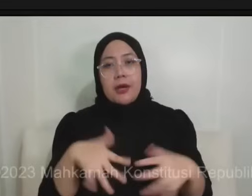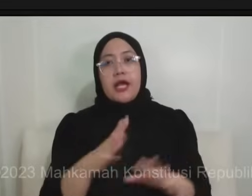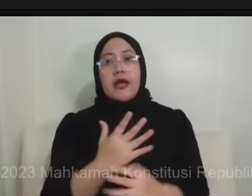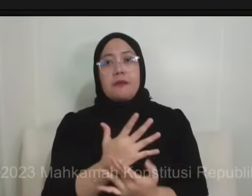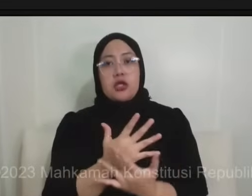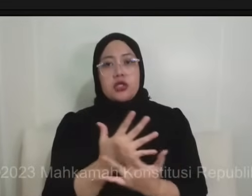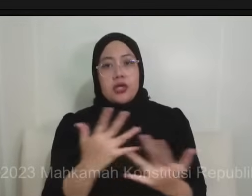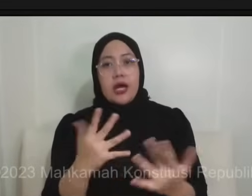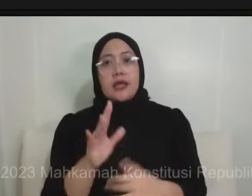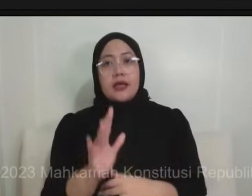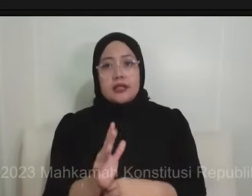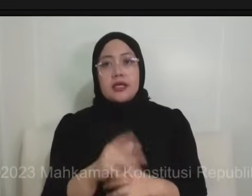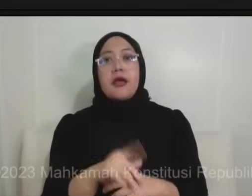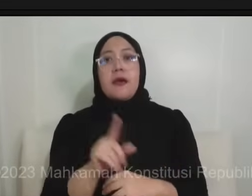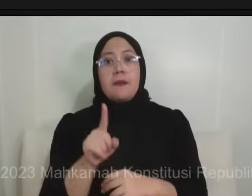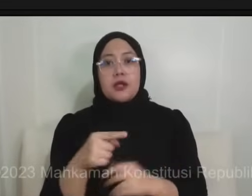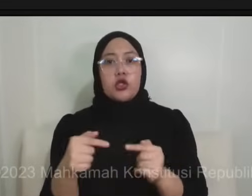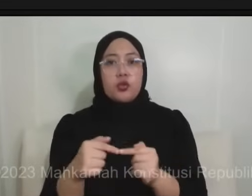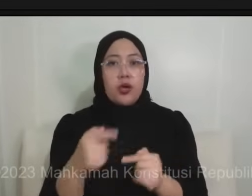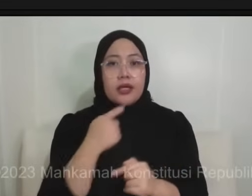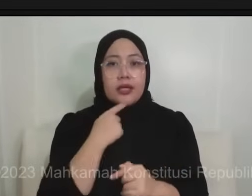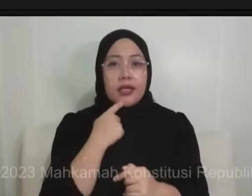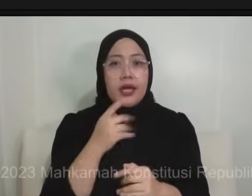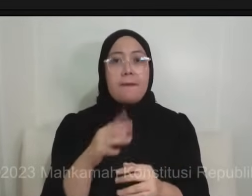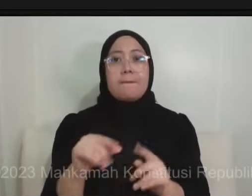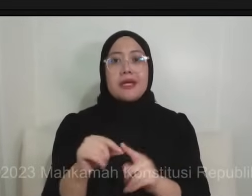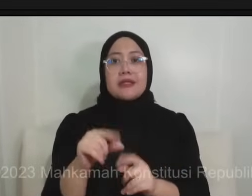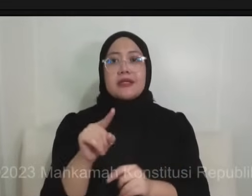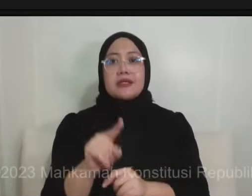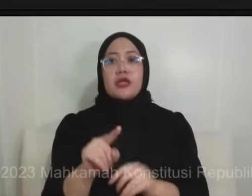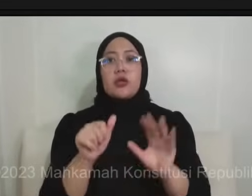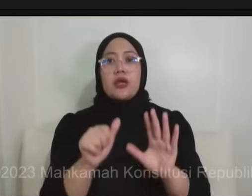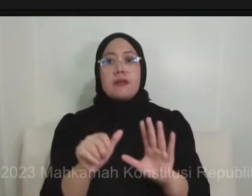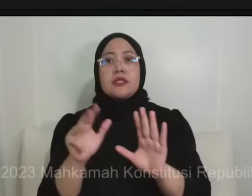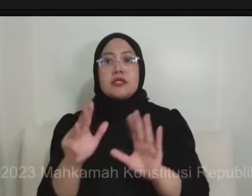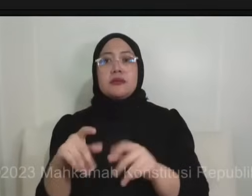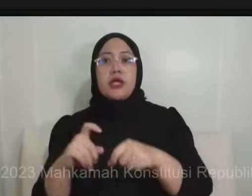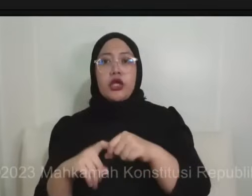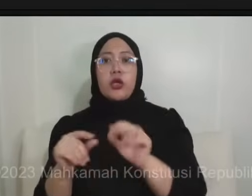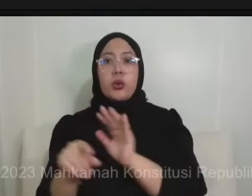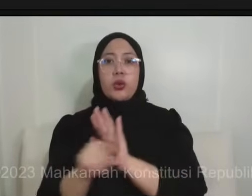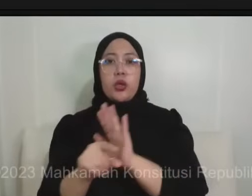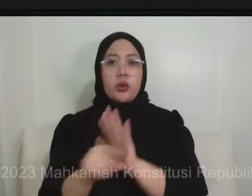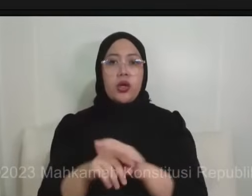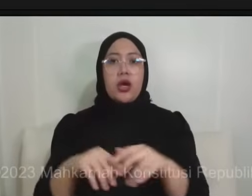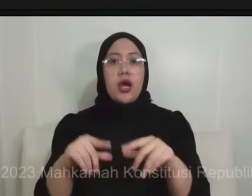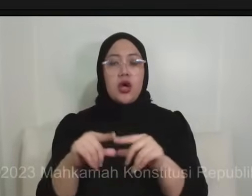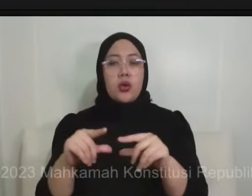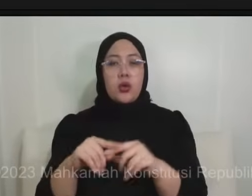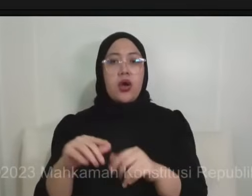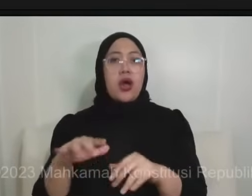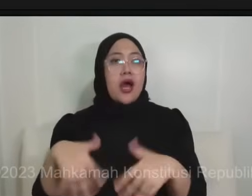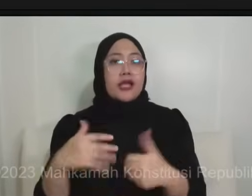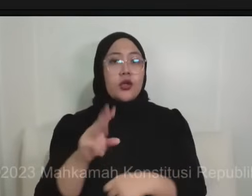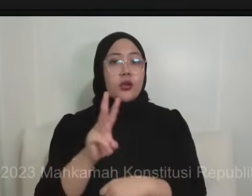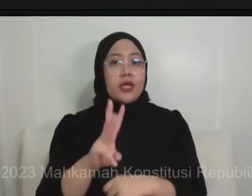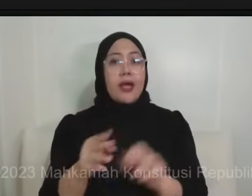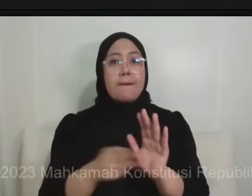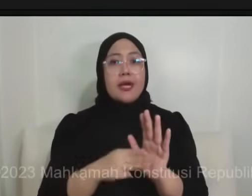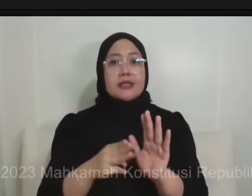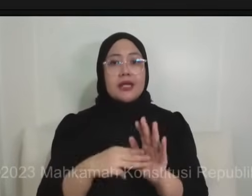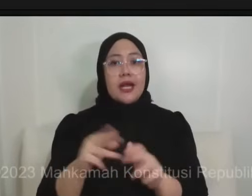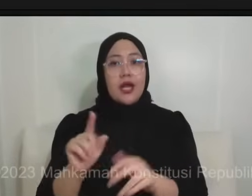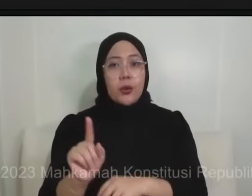dengan konstitusionalitas pasal 169 huruf q undang-undang aquo serta tiga persoalan krusial dalam